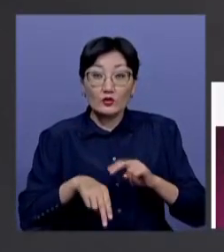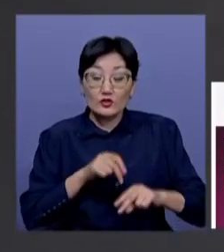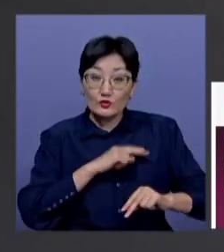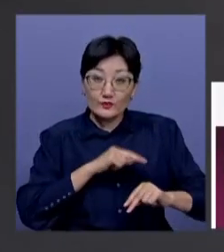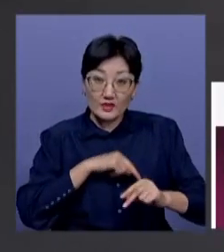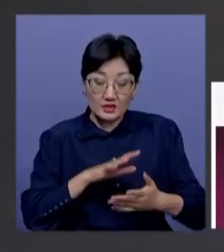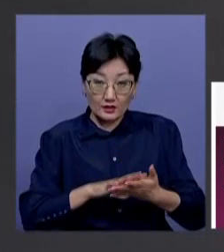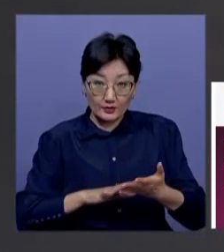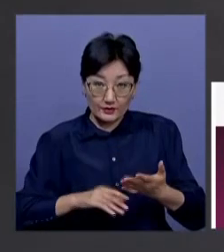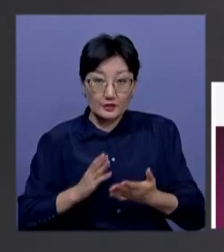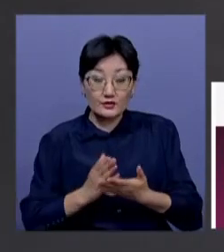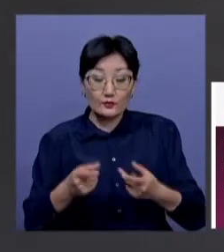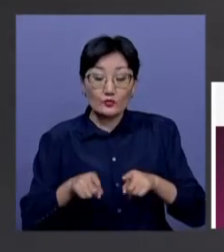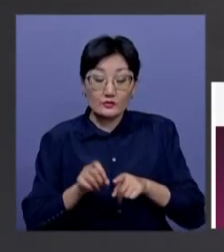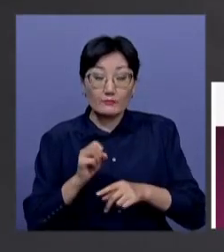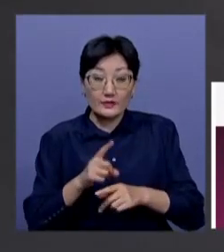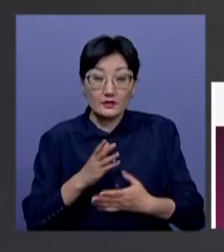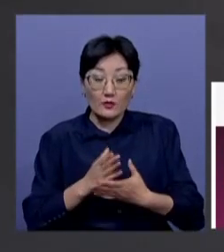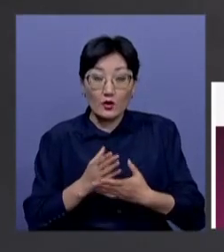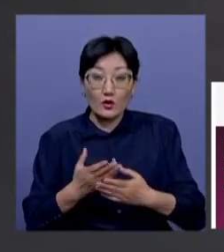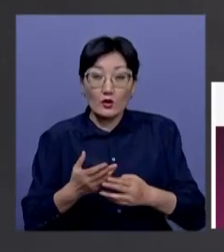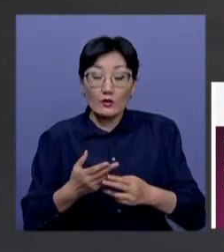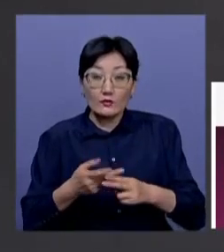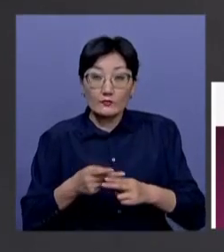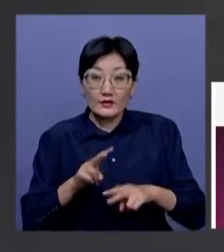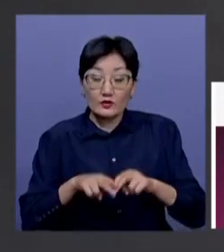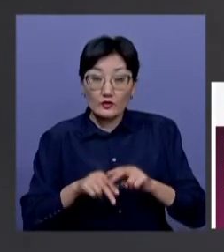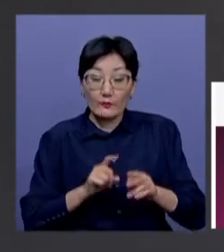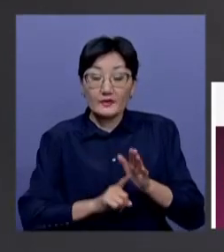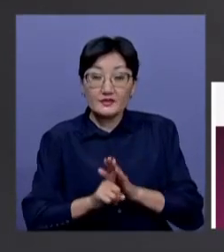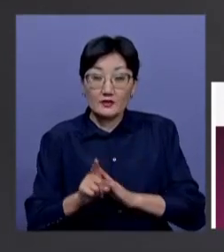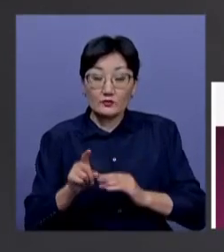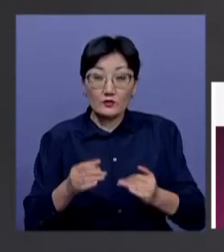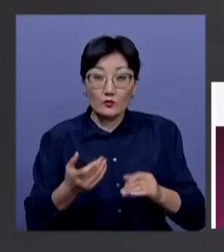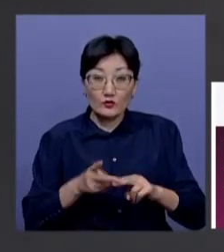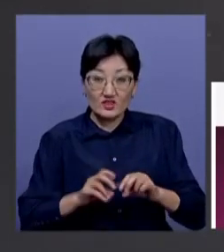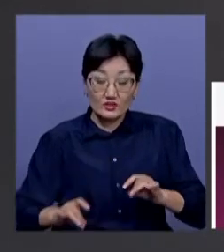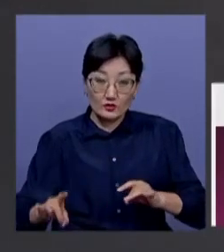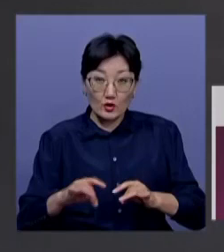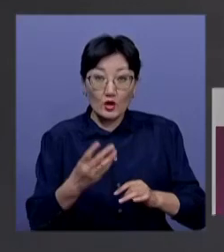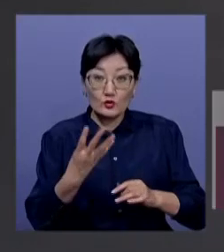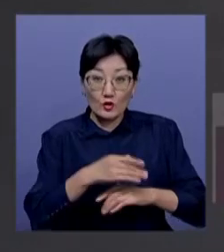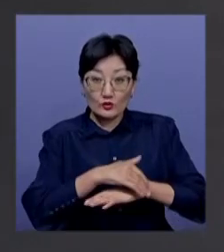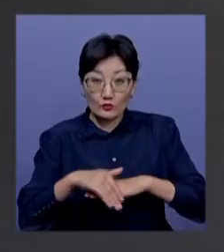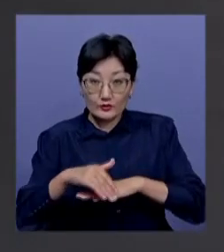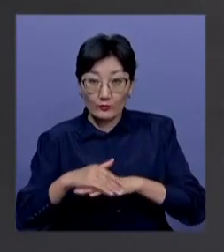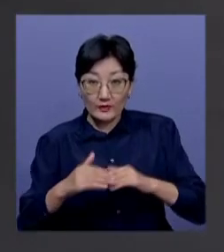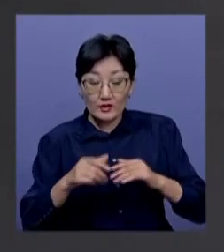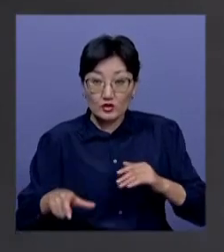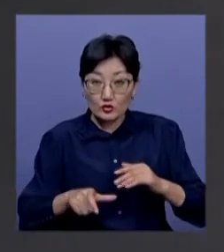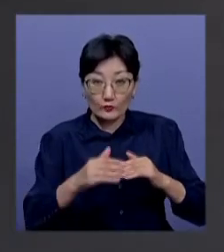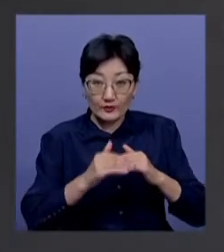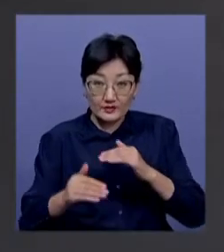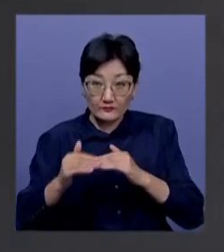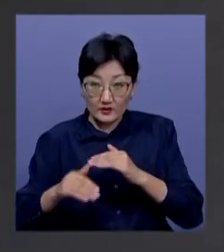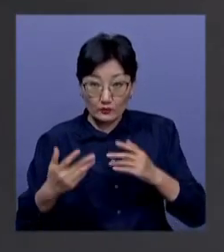келген. Соны басталып, қазіргі таңда осы шағын ауданда 4 көшені асфальттап